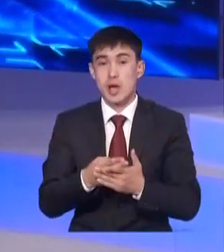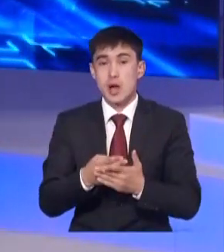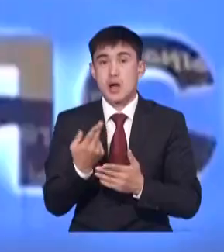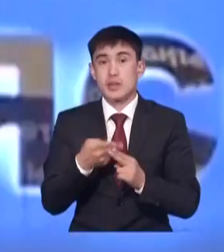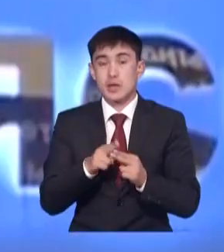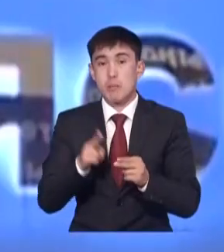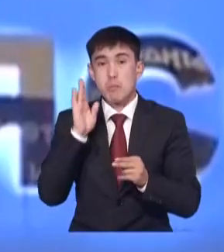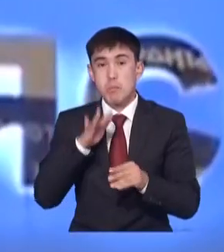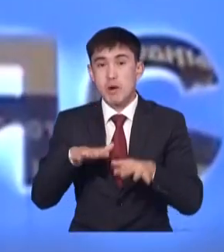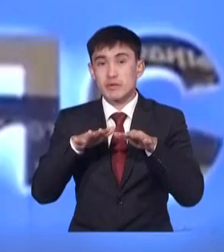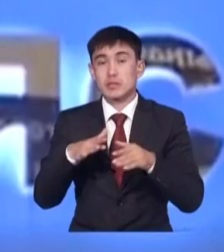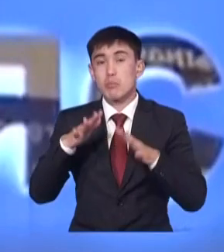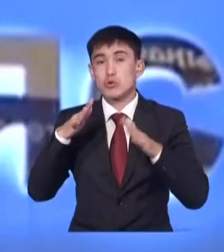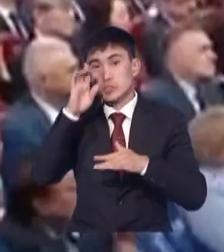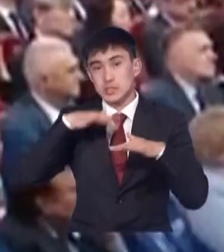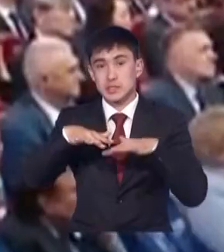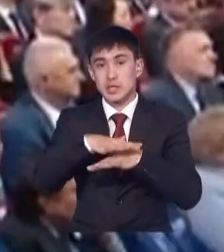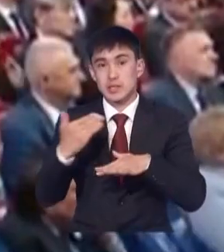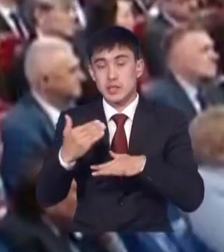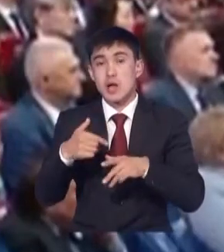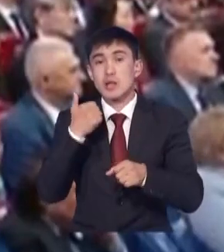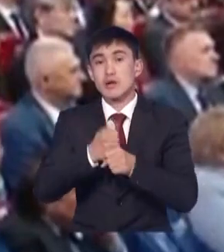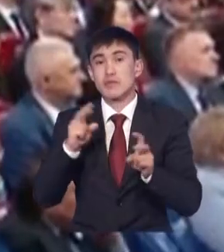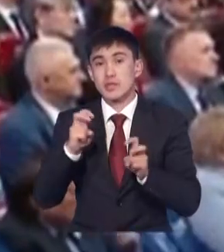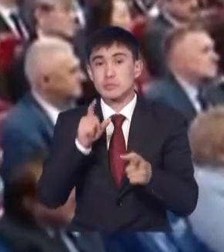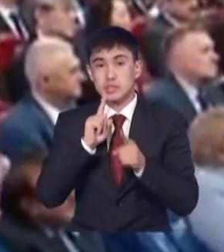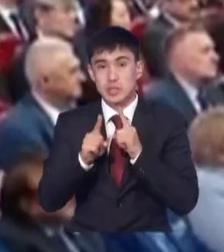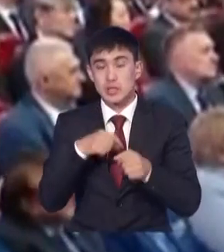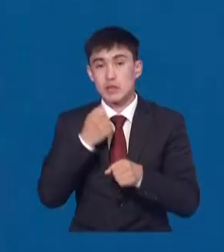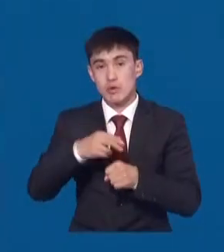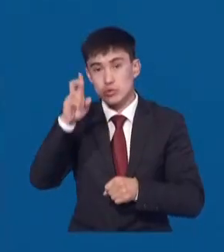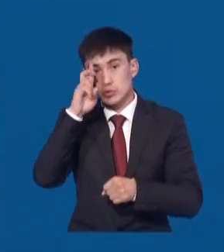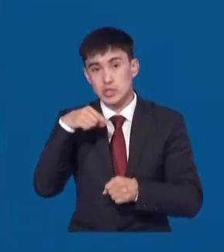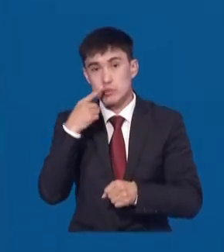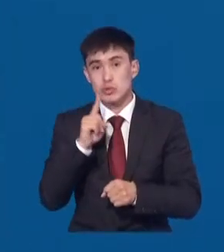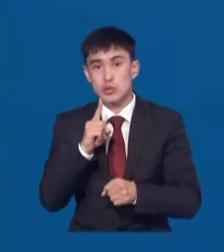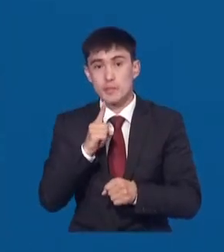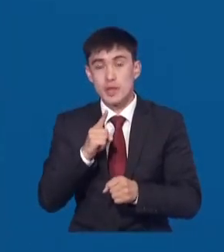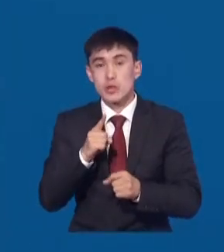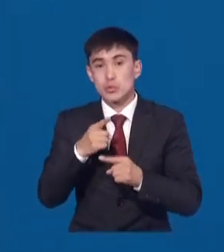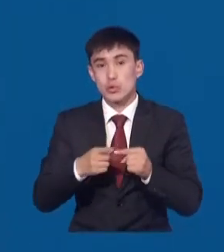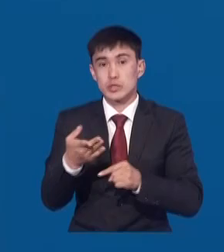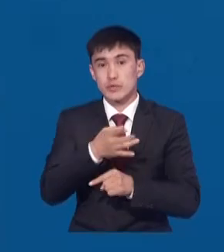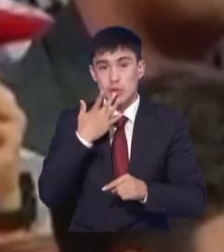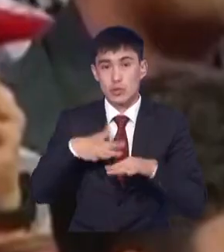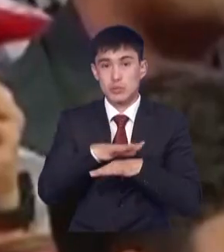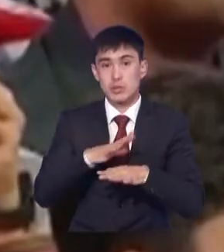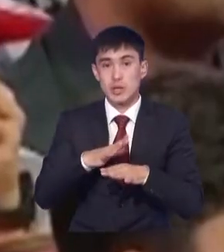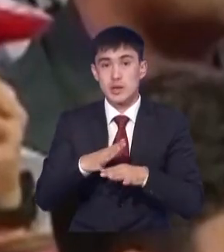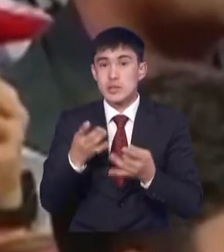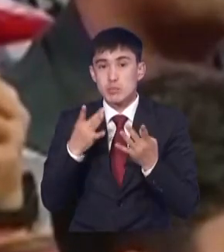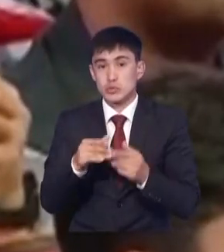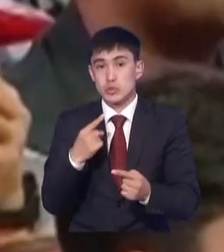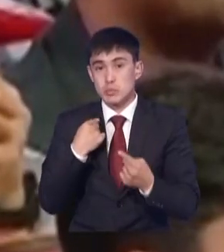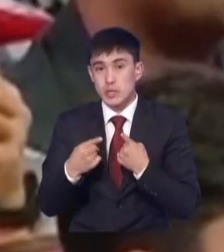Однако паводки на большей части страны – одна из главных тем заседания. Глава государства отметил, что на долю нашего народа выпало